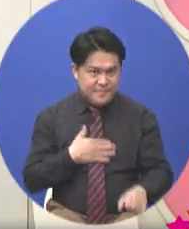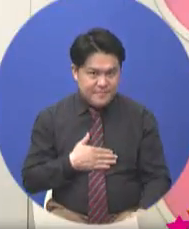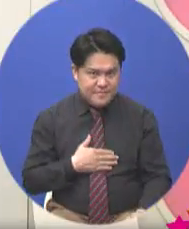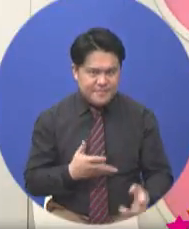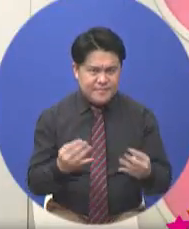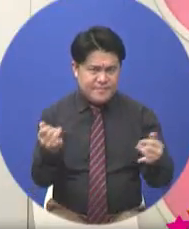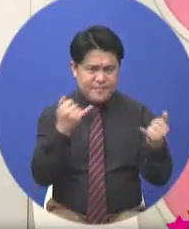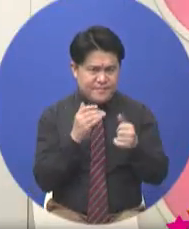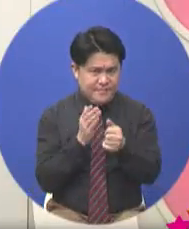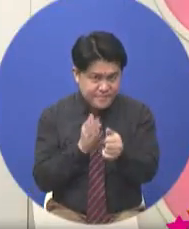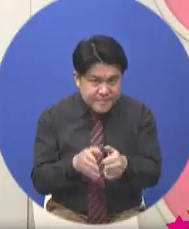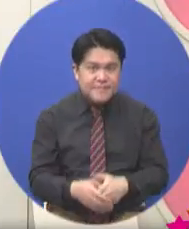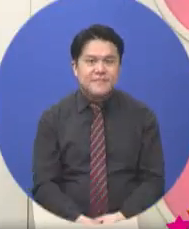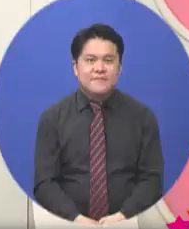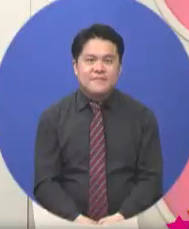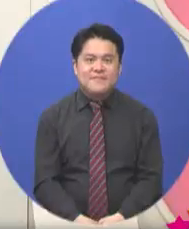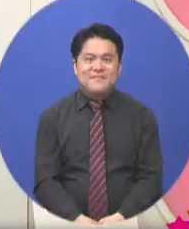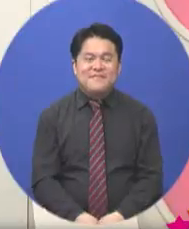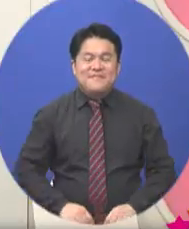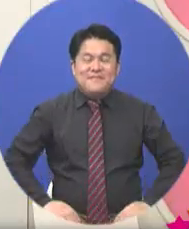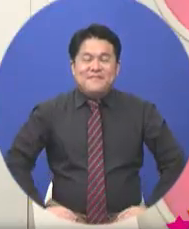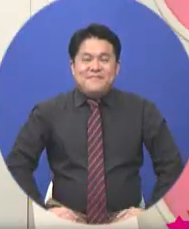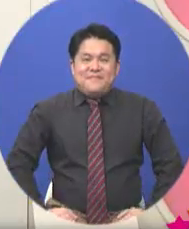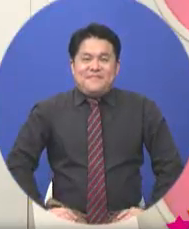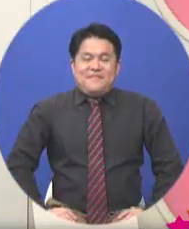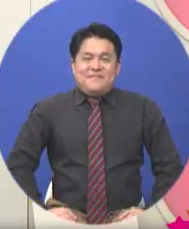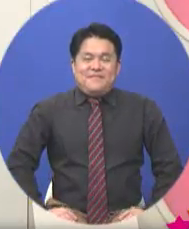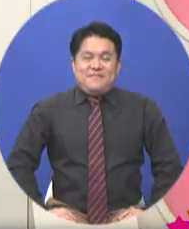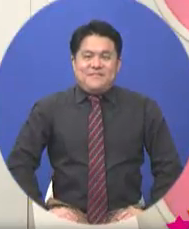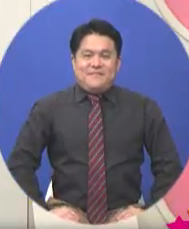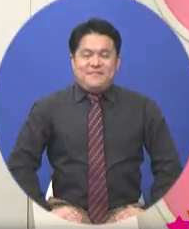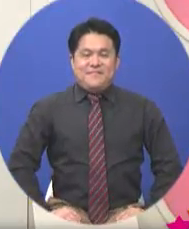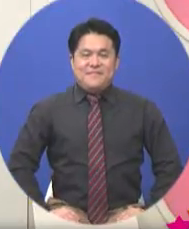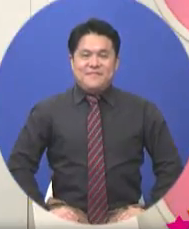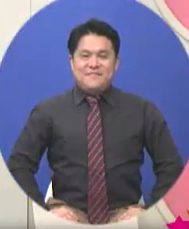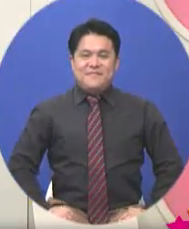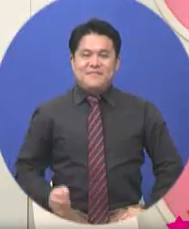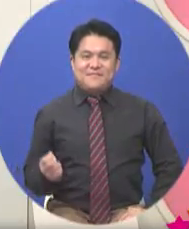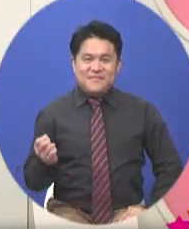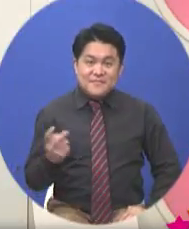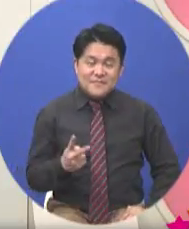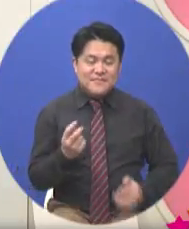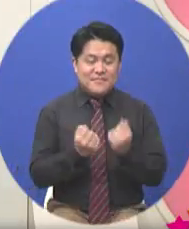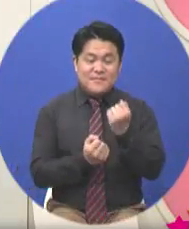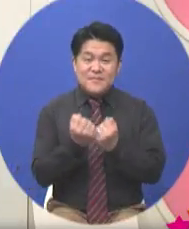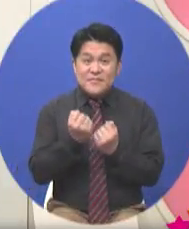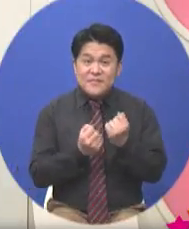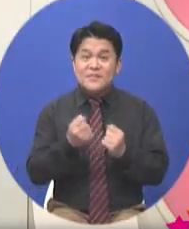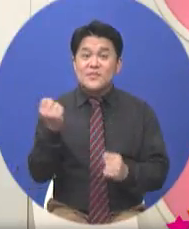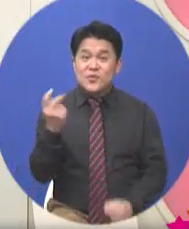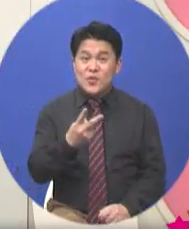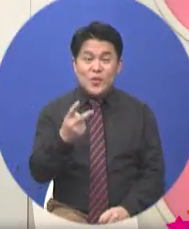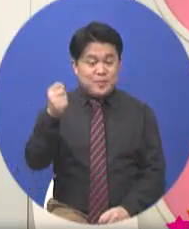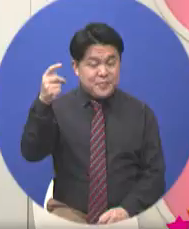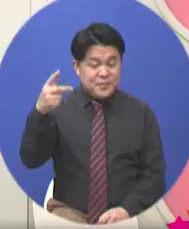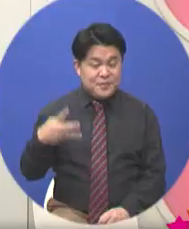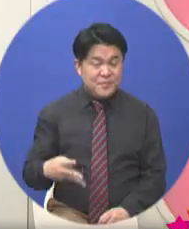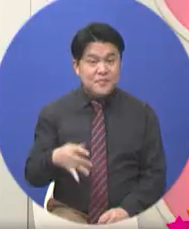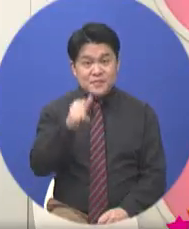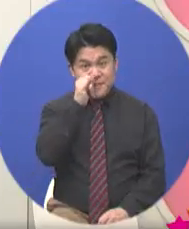참여 부탁드리겠습니다. 네, 방송 중간중간에 네. 자세하게 다시